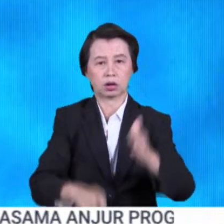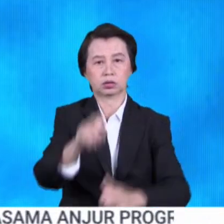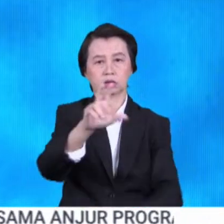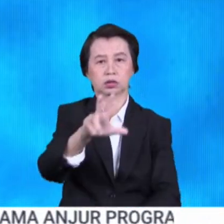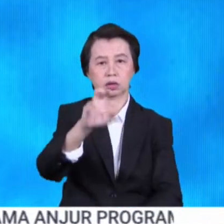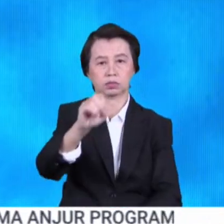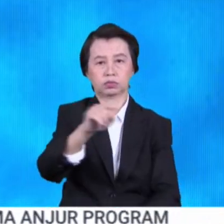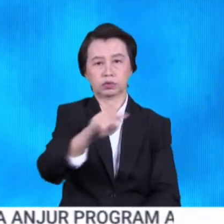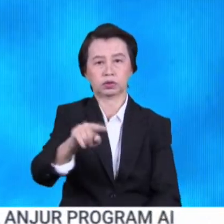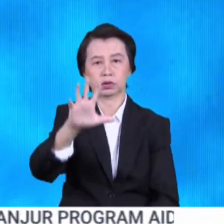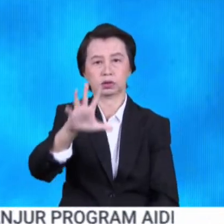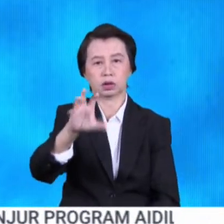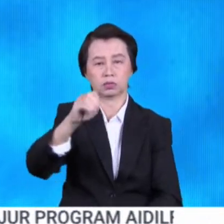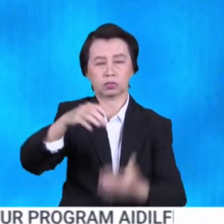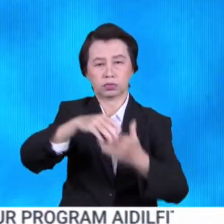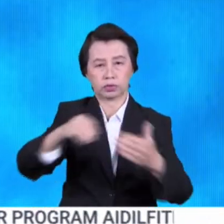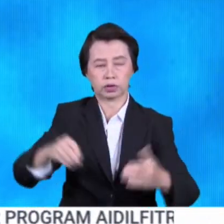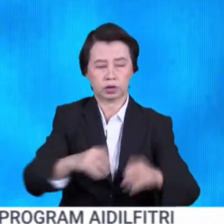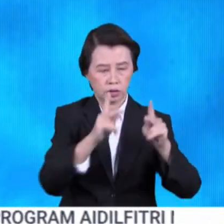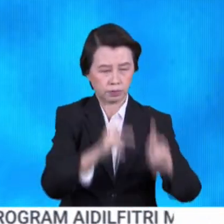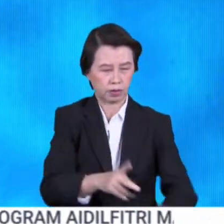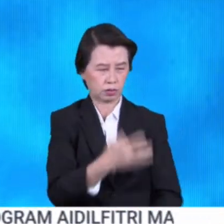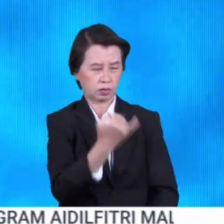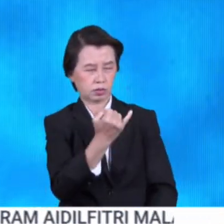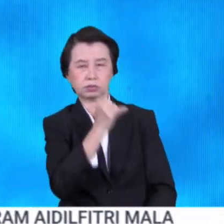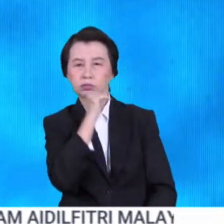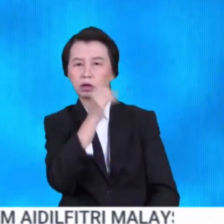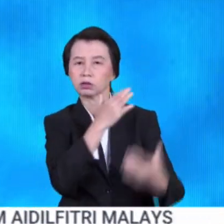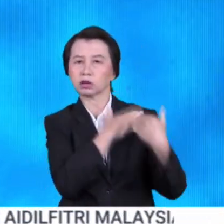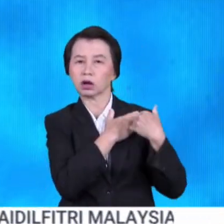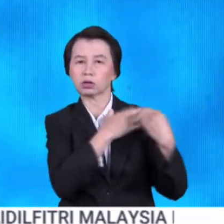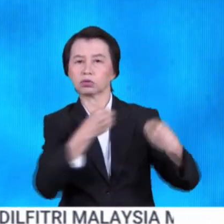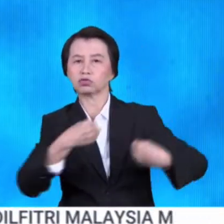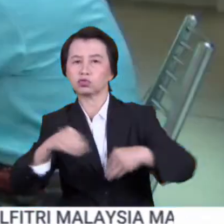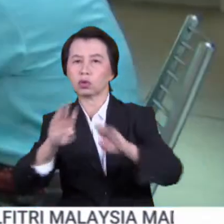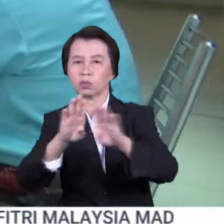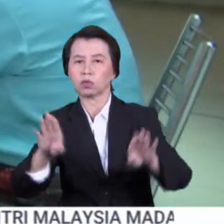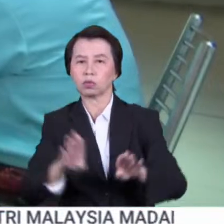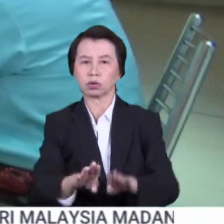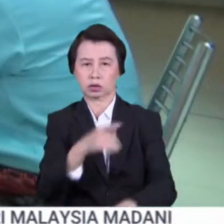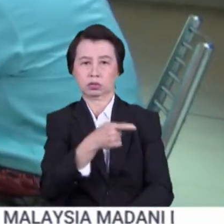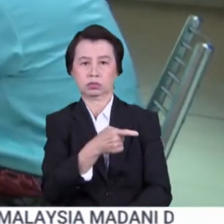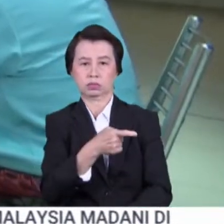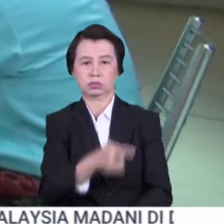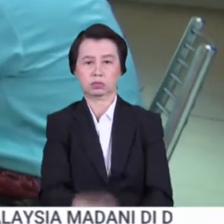RM30 hingga RM50 oleh pihak tidak bertanggungjawab.